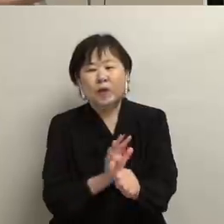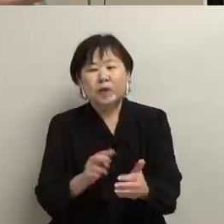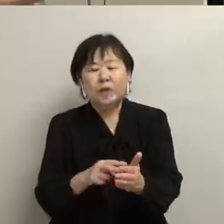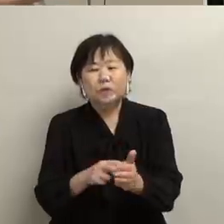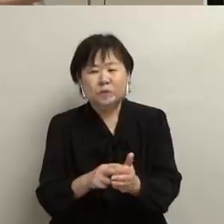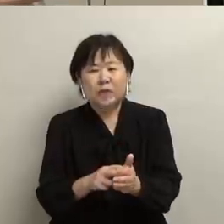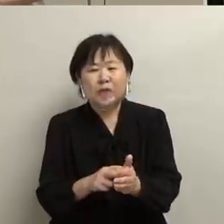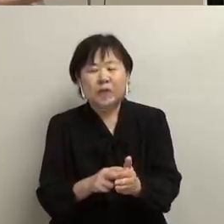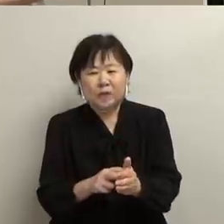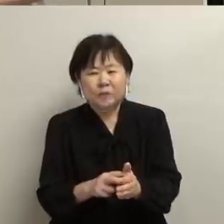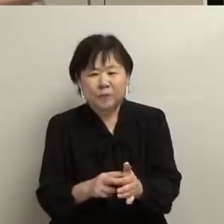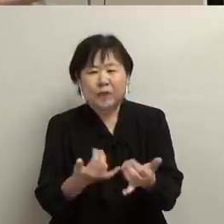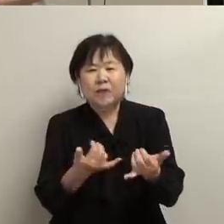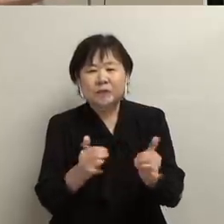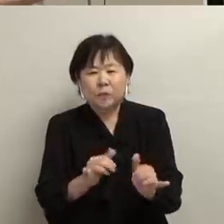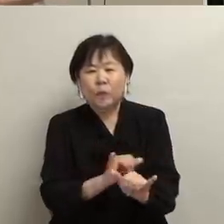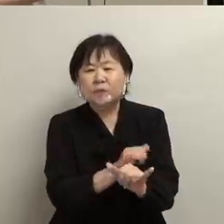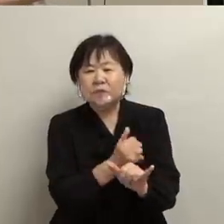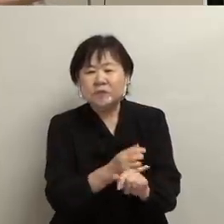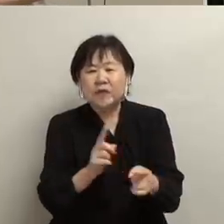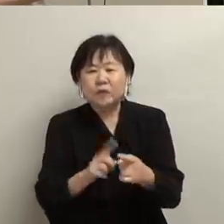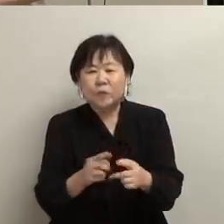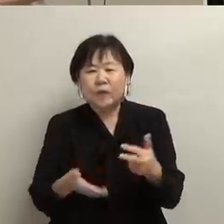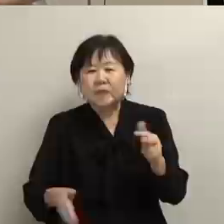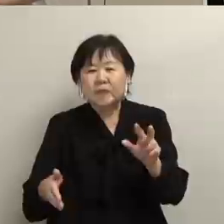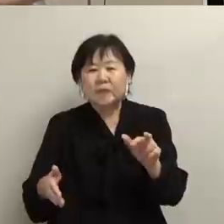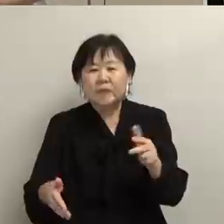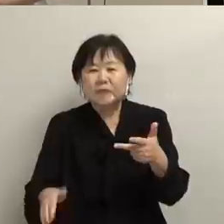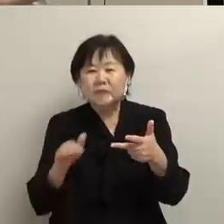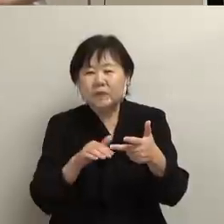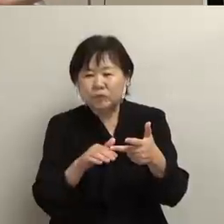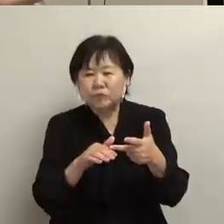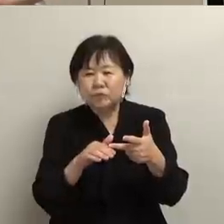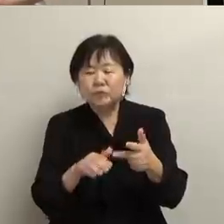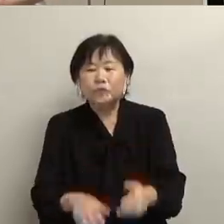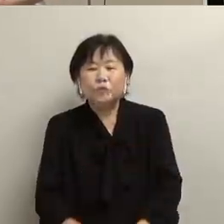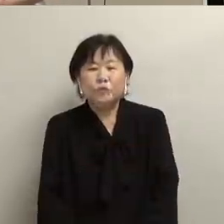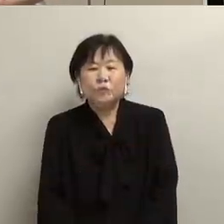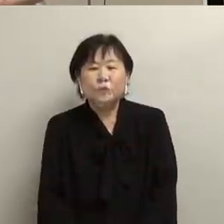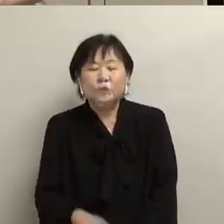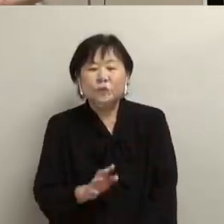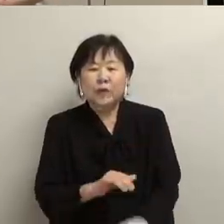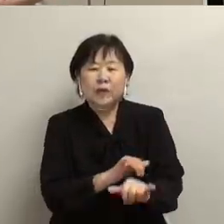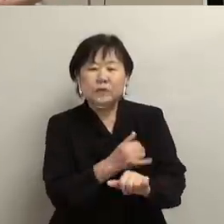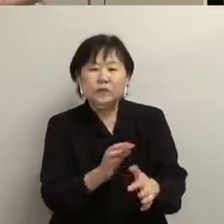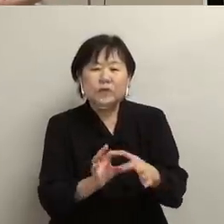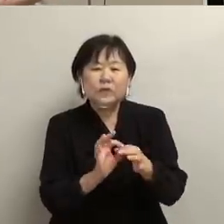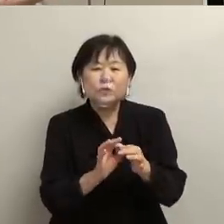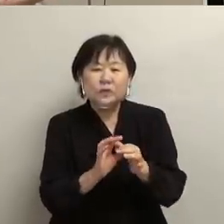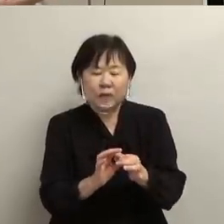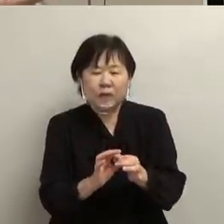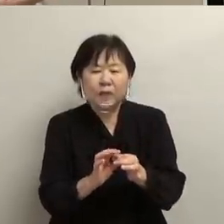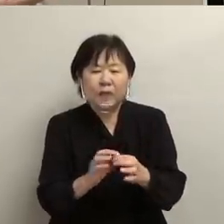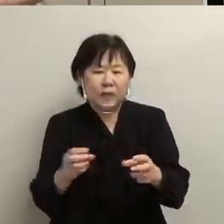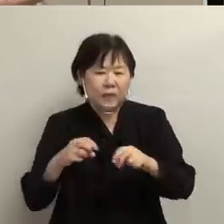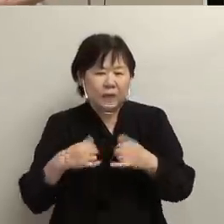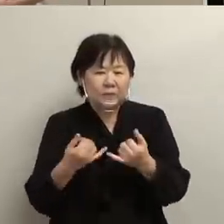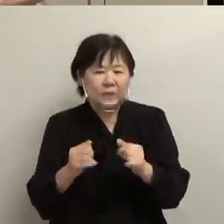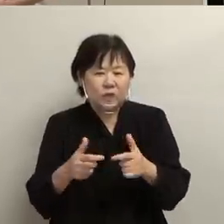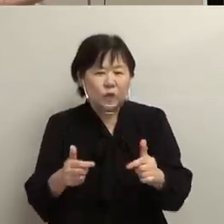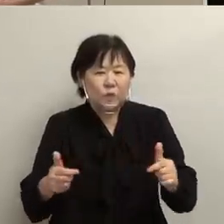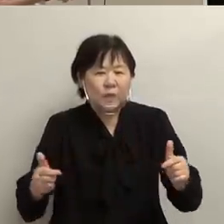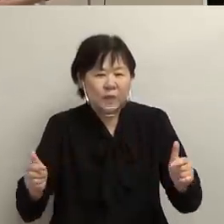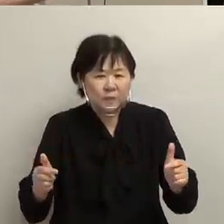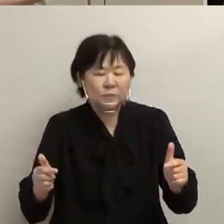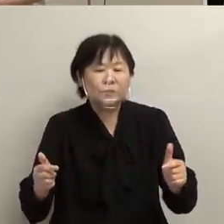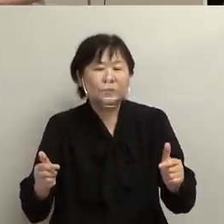とか施設っていうようなことをおっしゃってたんですけれども人材の部分ですた今回うん新規感染者がかなりのベースで増えているって言う